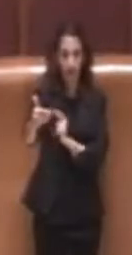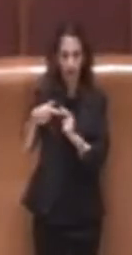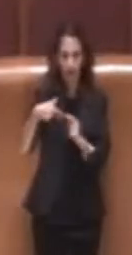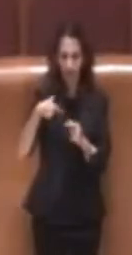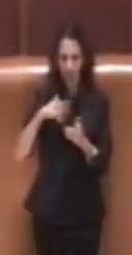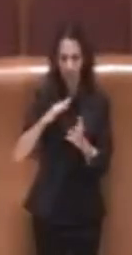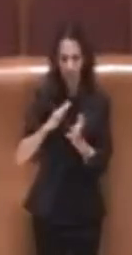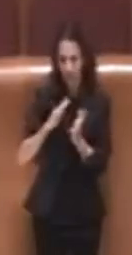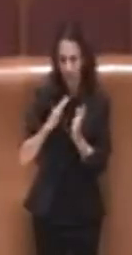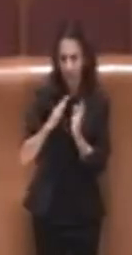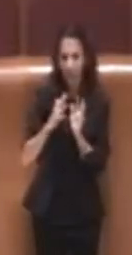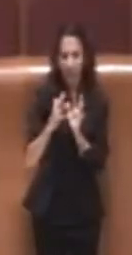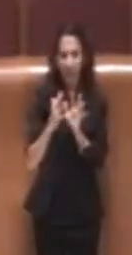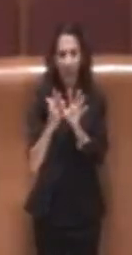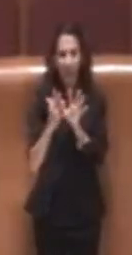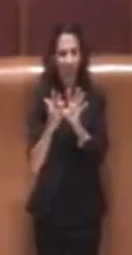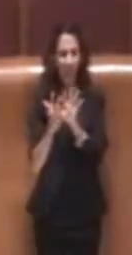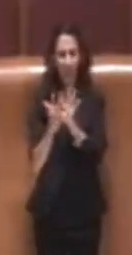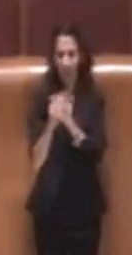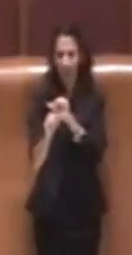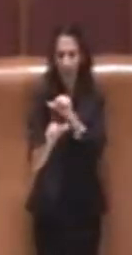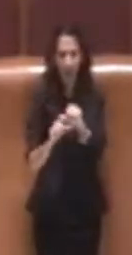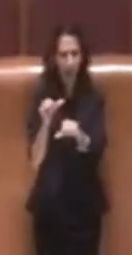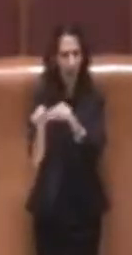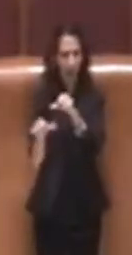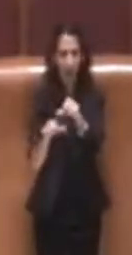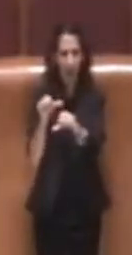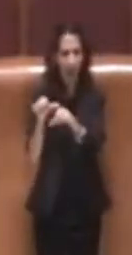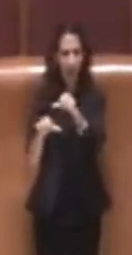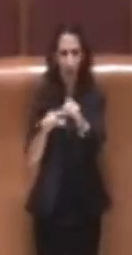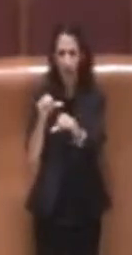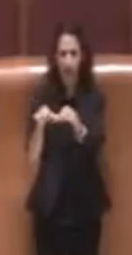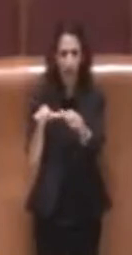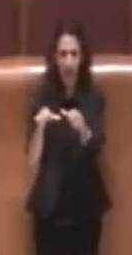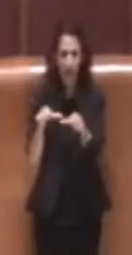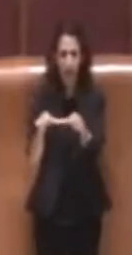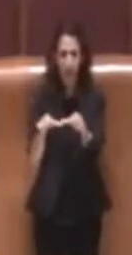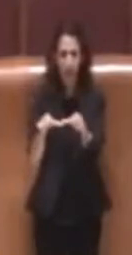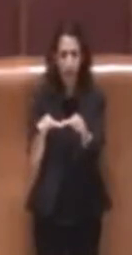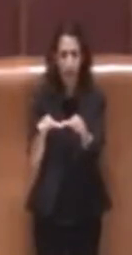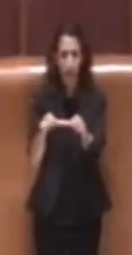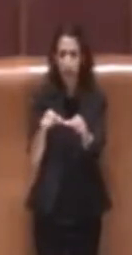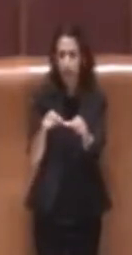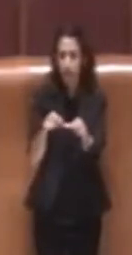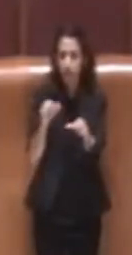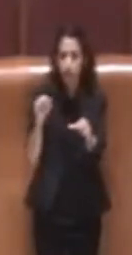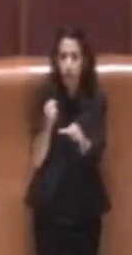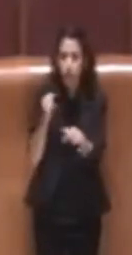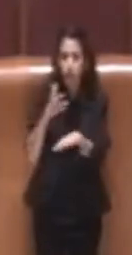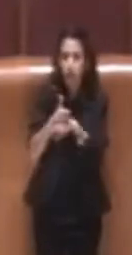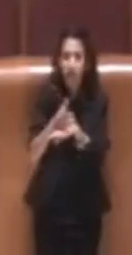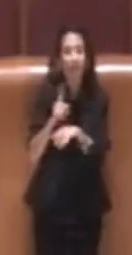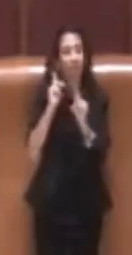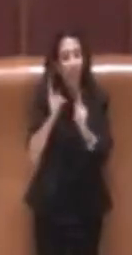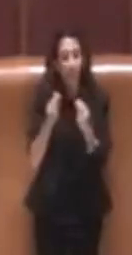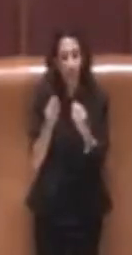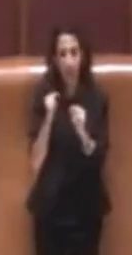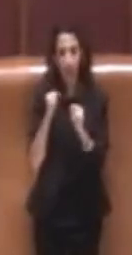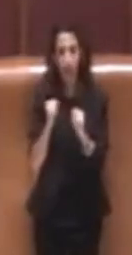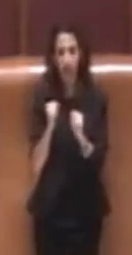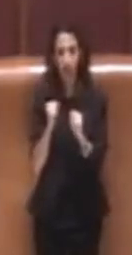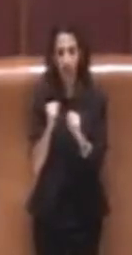sviluppo viene ad attuarsi, non avere la possibilità da parte dell'amministrazione di poter intervenire qualora